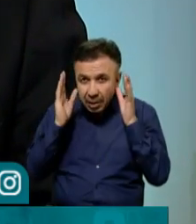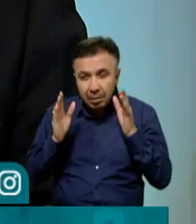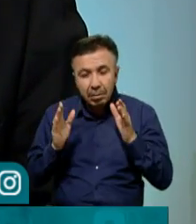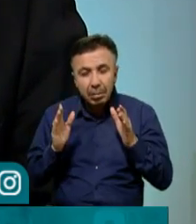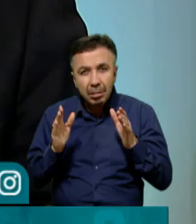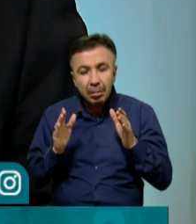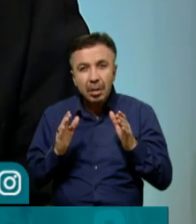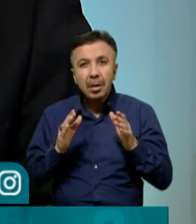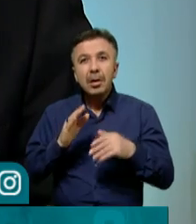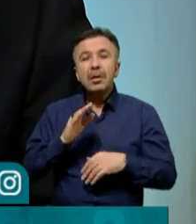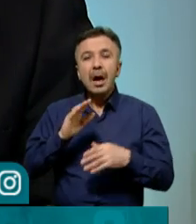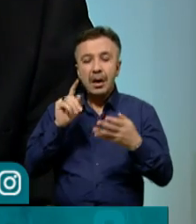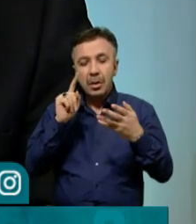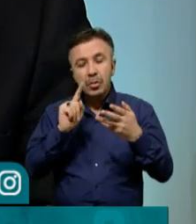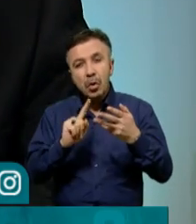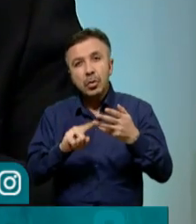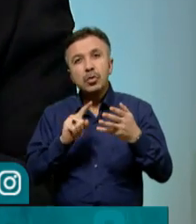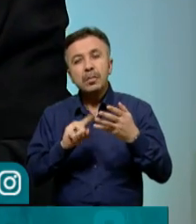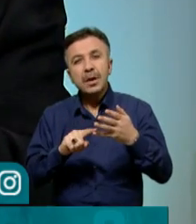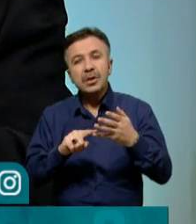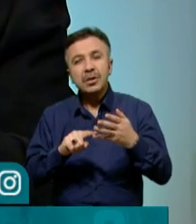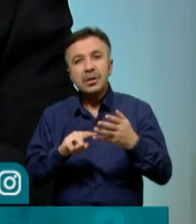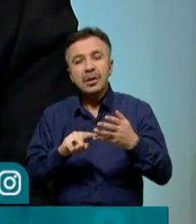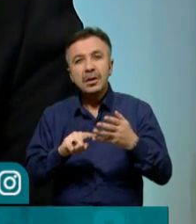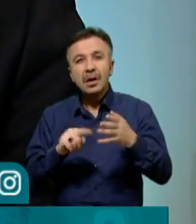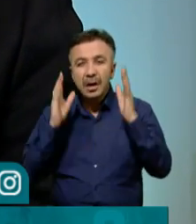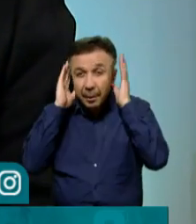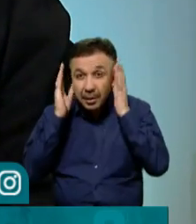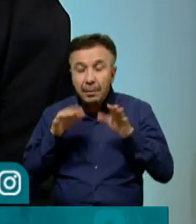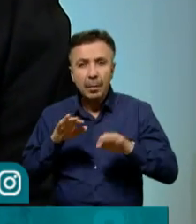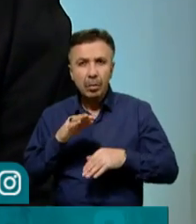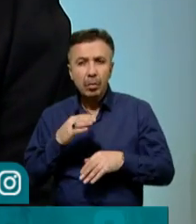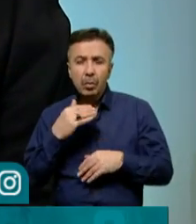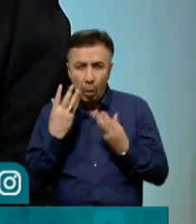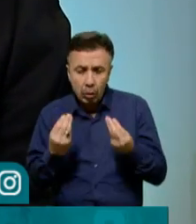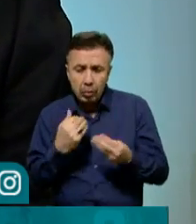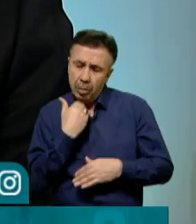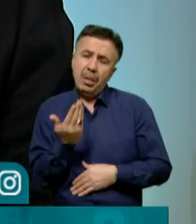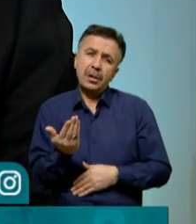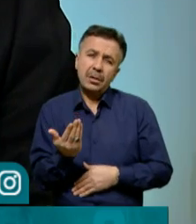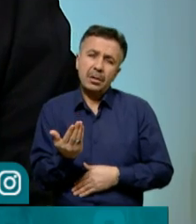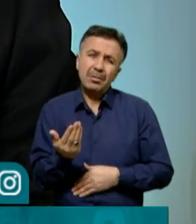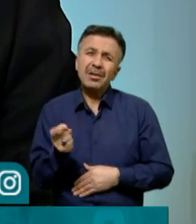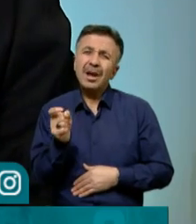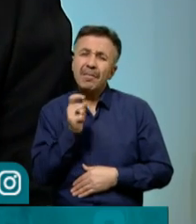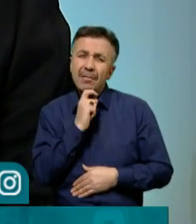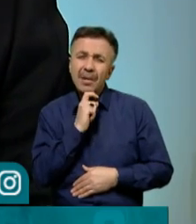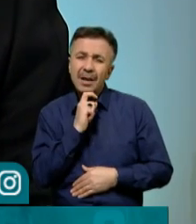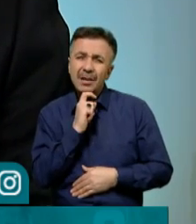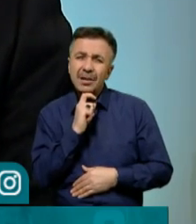sonra dördüncü, beşinci namazı kılmayalım. Böyle al götür. Bunlar batıl şeyler, yanlış şeyler. Bunlara,